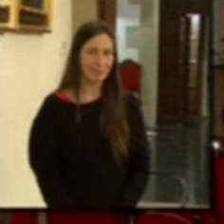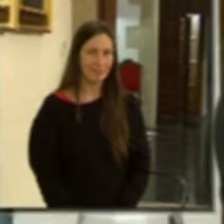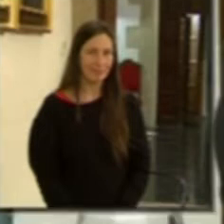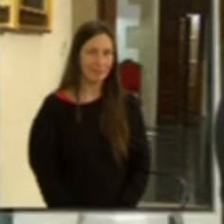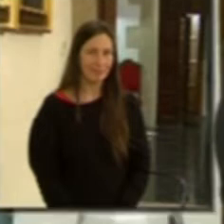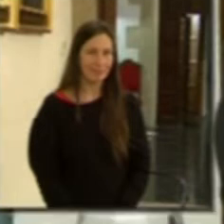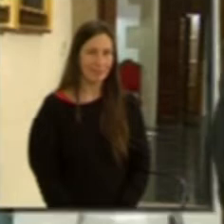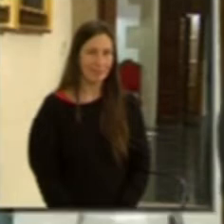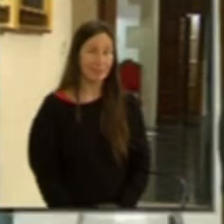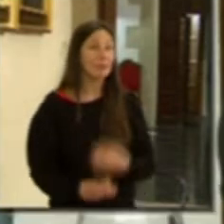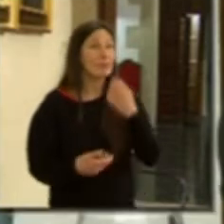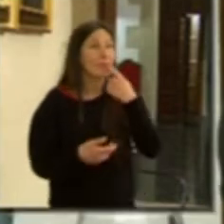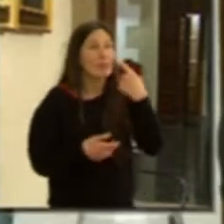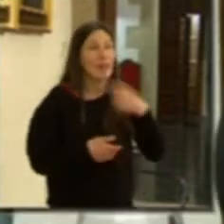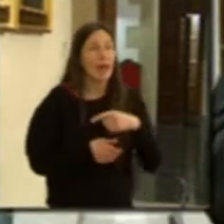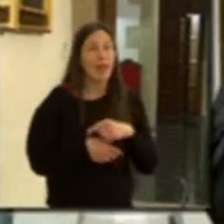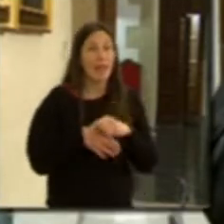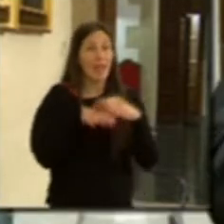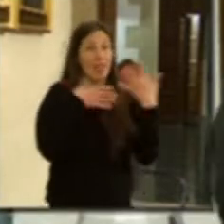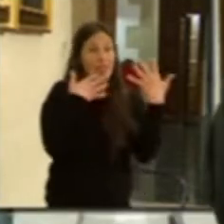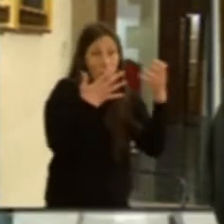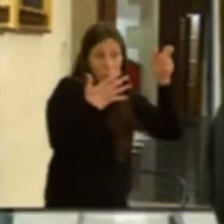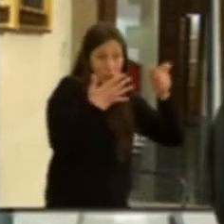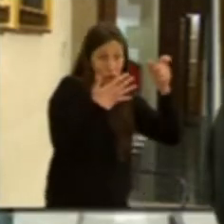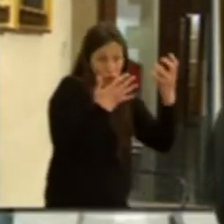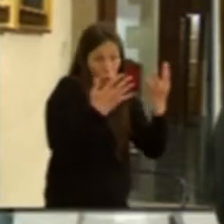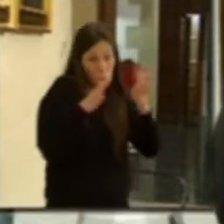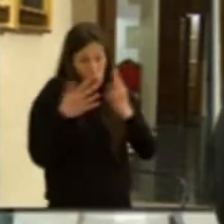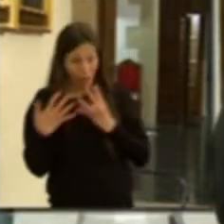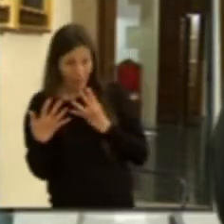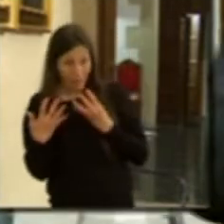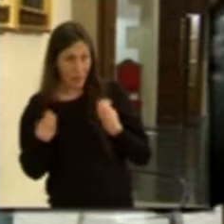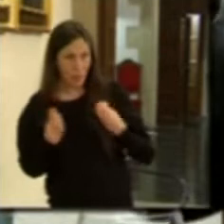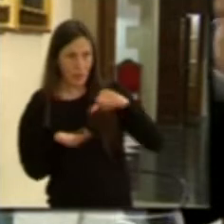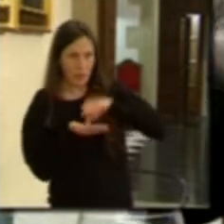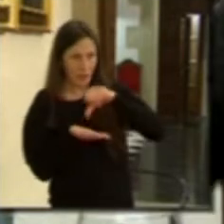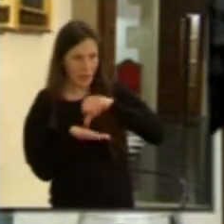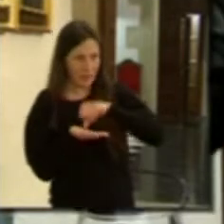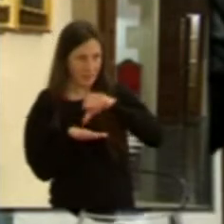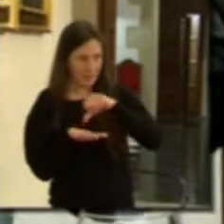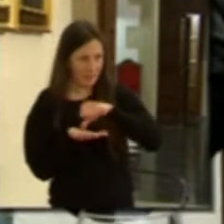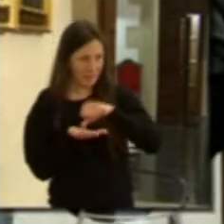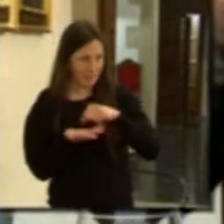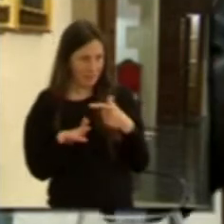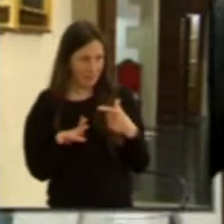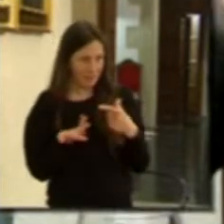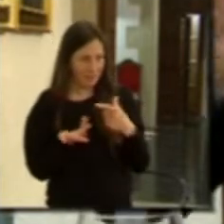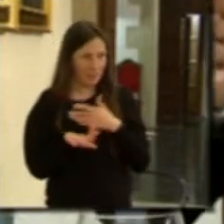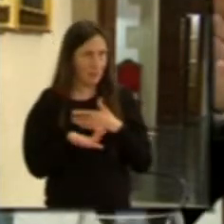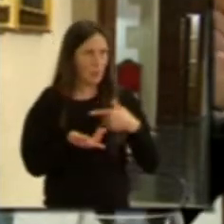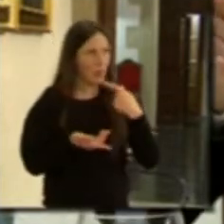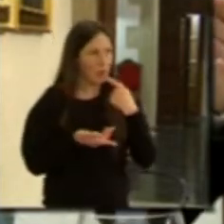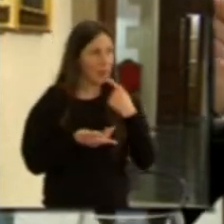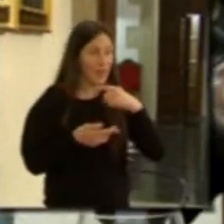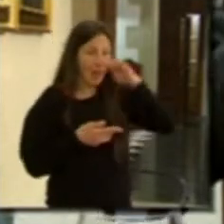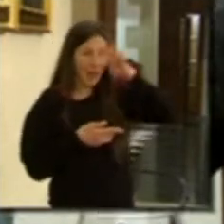9 de cada 10 habitants a Catalunya viuen en zones urbanes, viuen en ciutats, i diu, i ocupen molt? No, perquè els edificis que